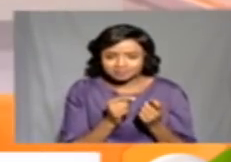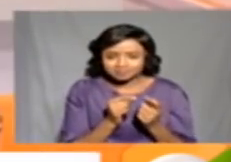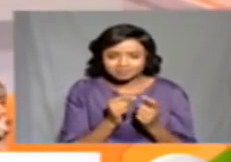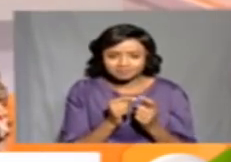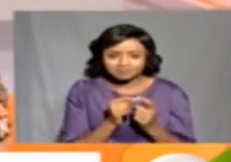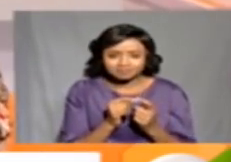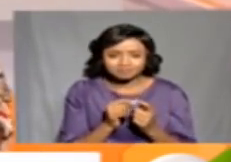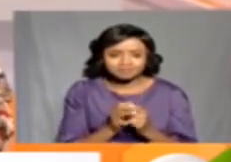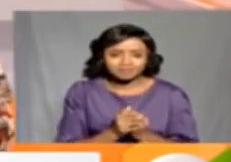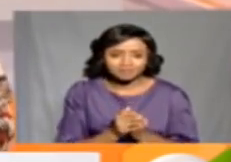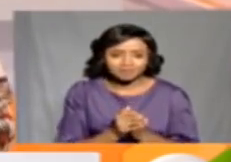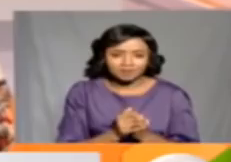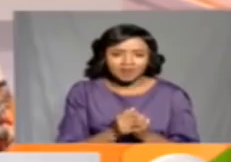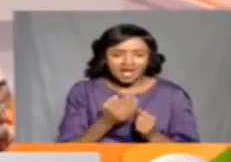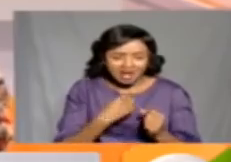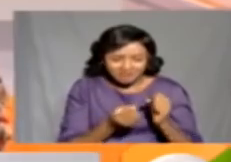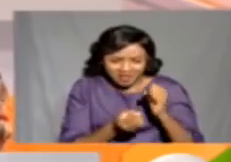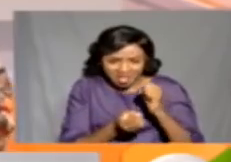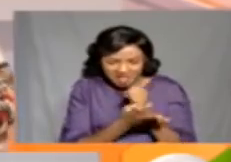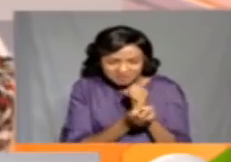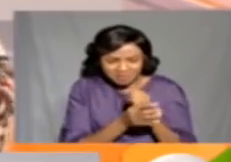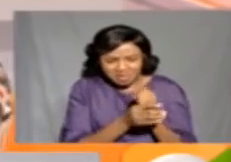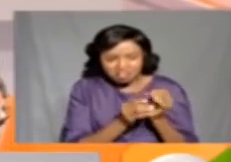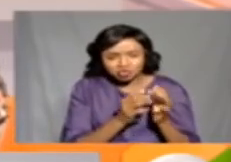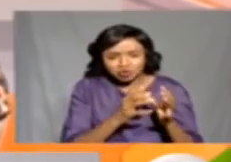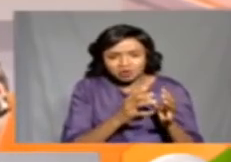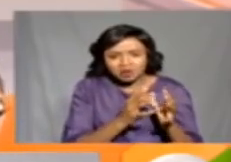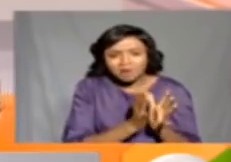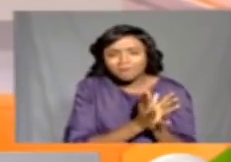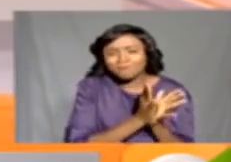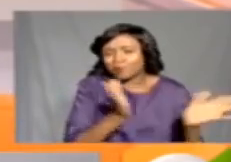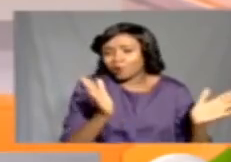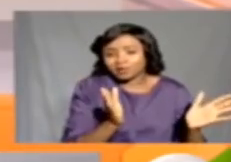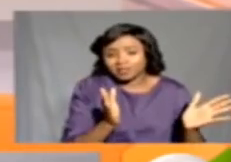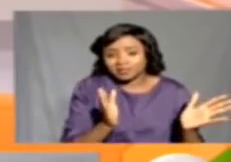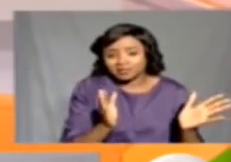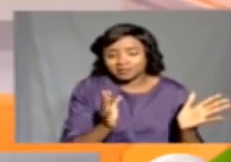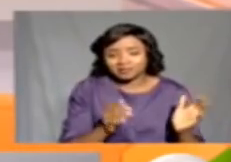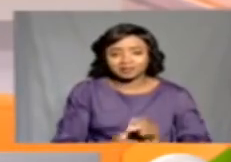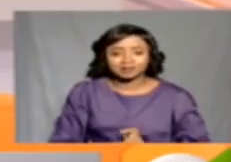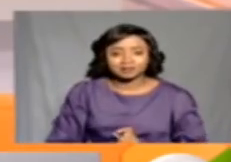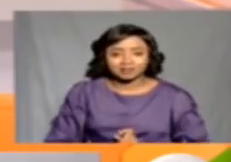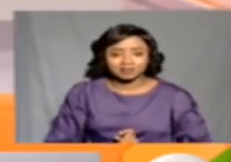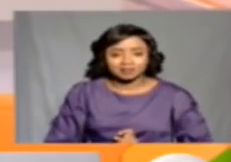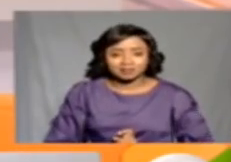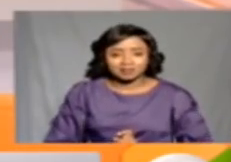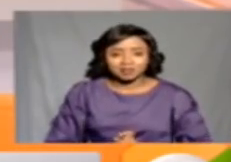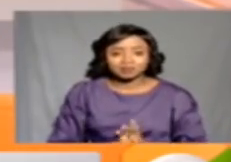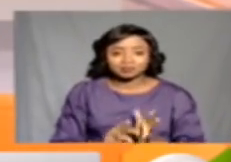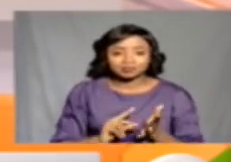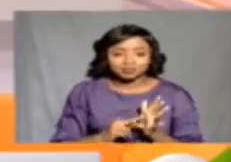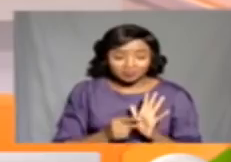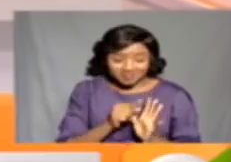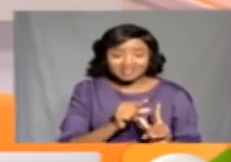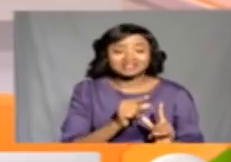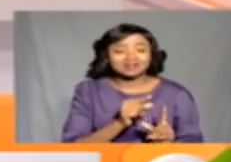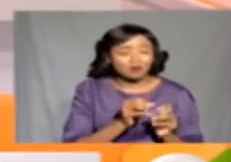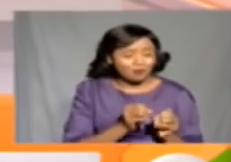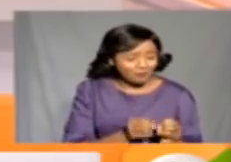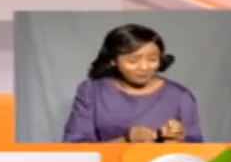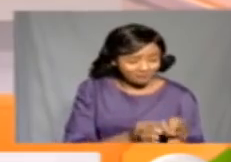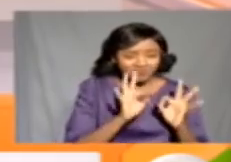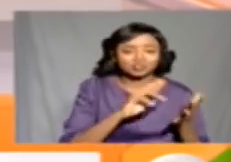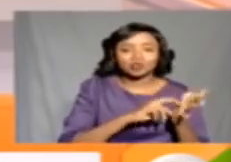elezi ina maana kwamba kina mafafanuzi zaidi. Ni tokea kuwa. Ndio maana halisi ya neno